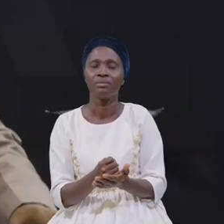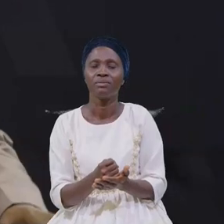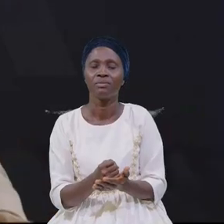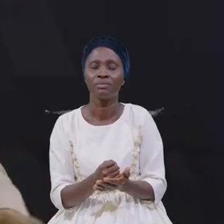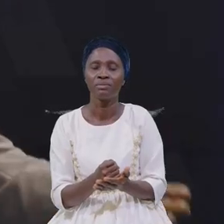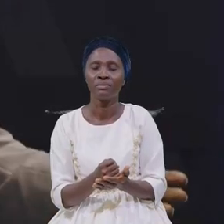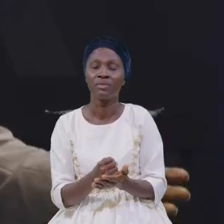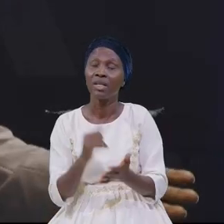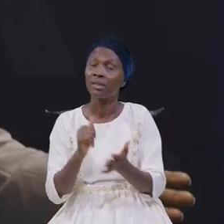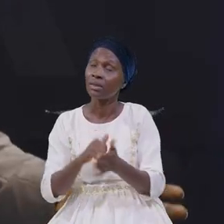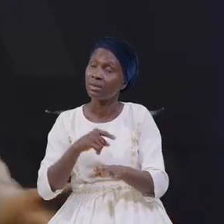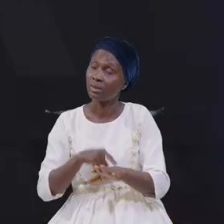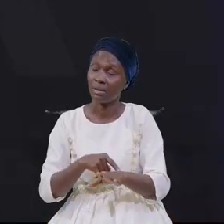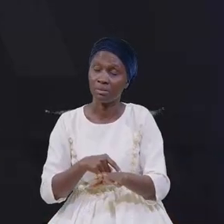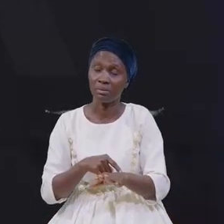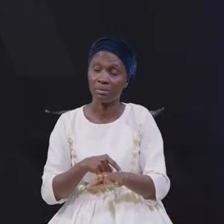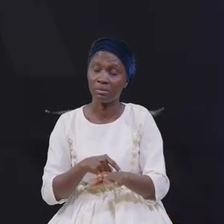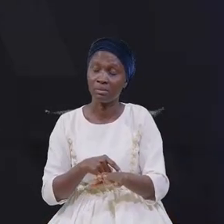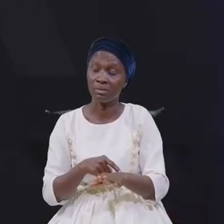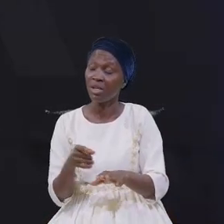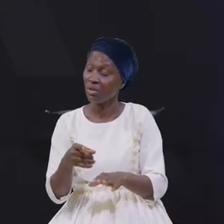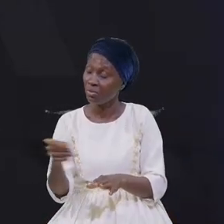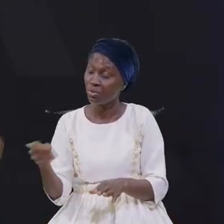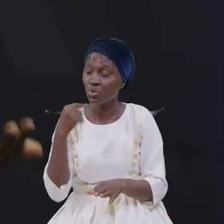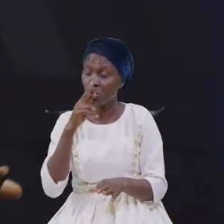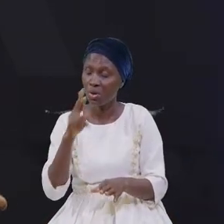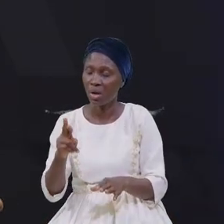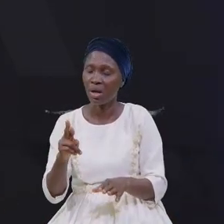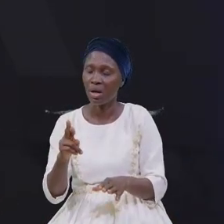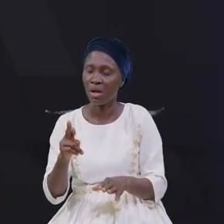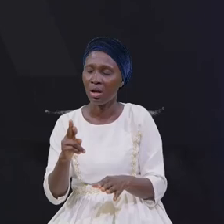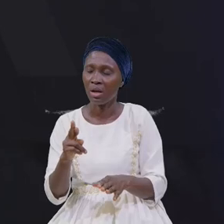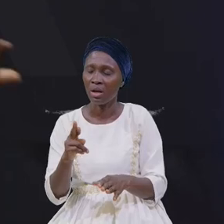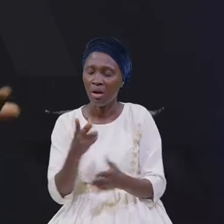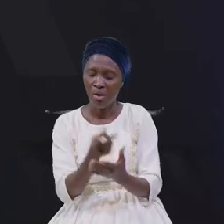En ce temps-là, ceux qui étaient étendus